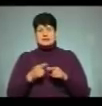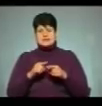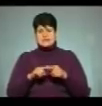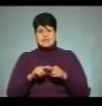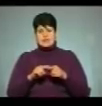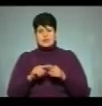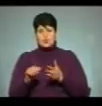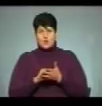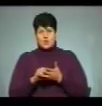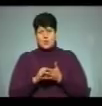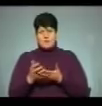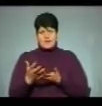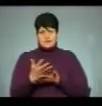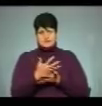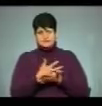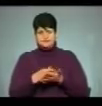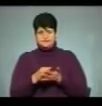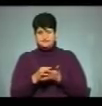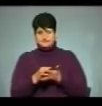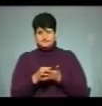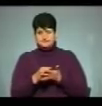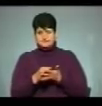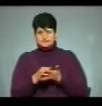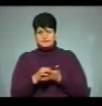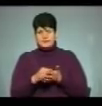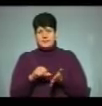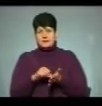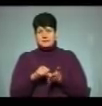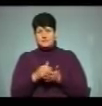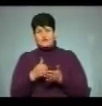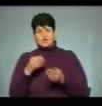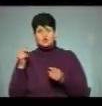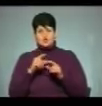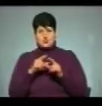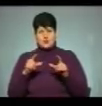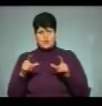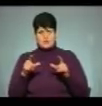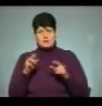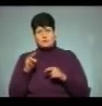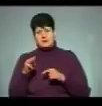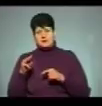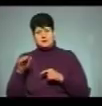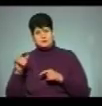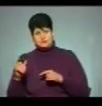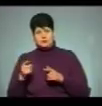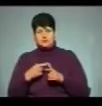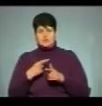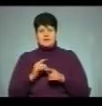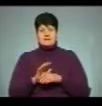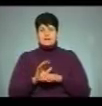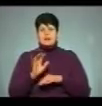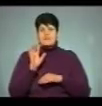документів збирається представником від школи, від профтехучилища чи від коледжу, і